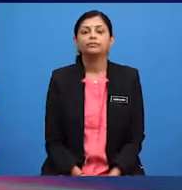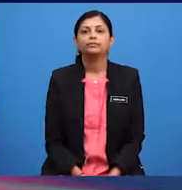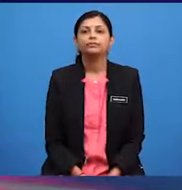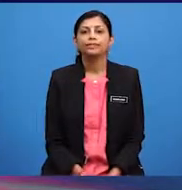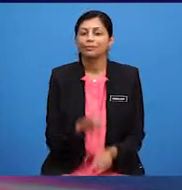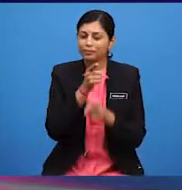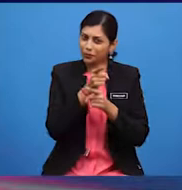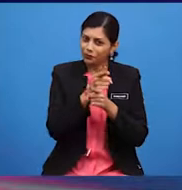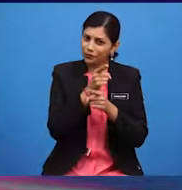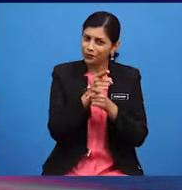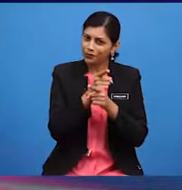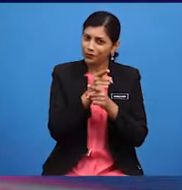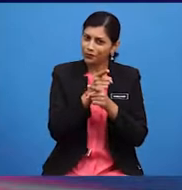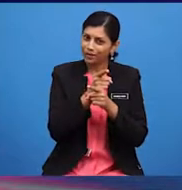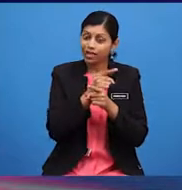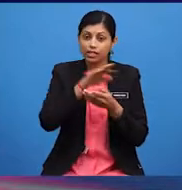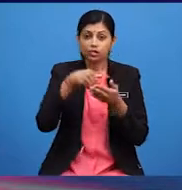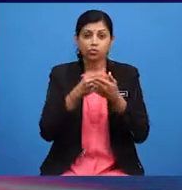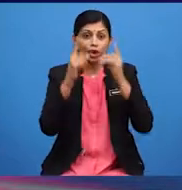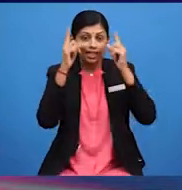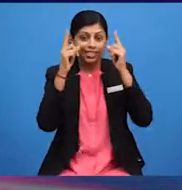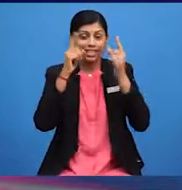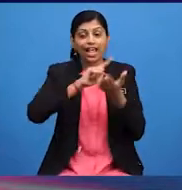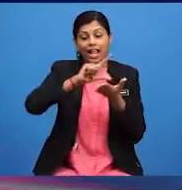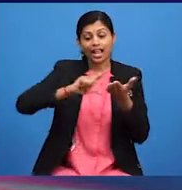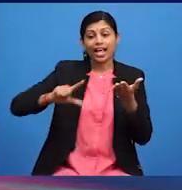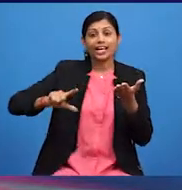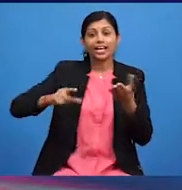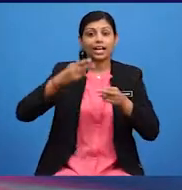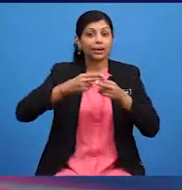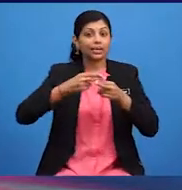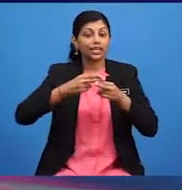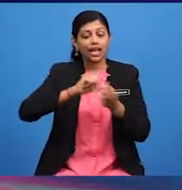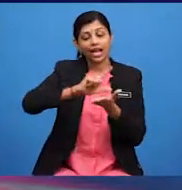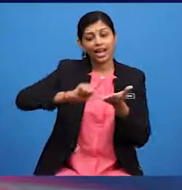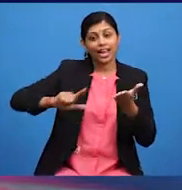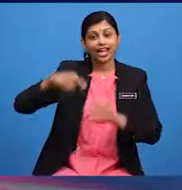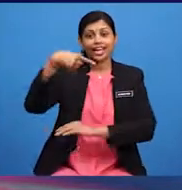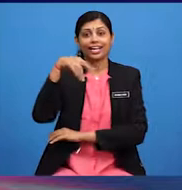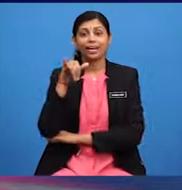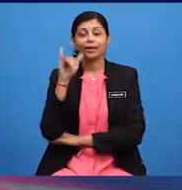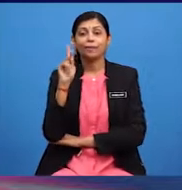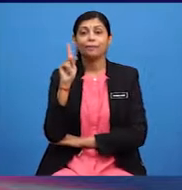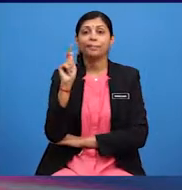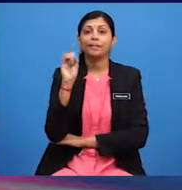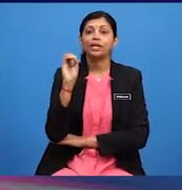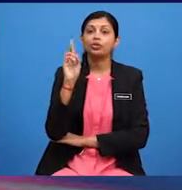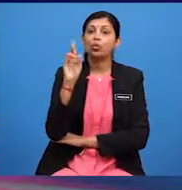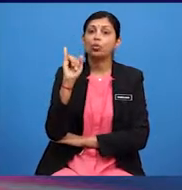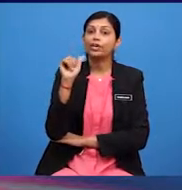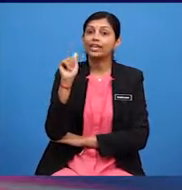Betul murid-murid, ini ialah lakaran yang dikenali sebagai lakaran